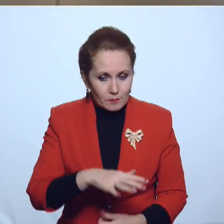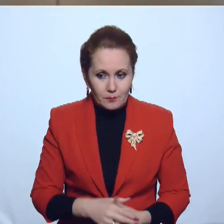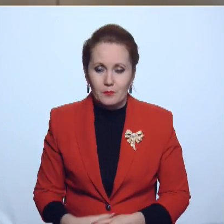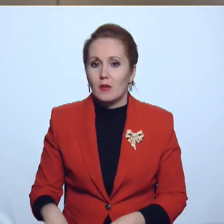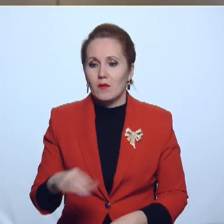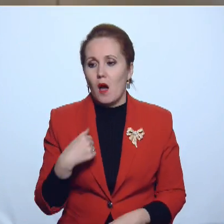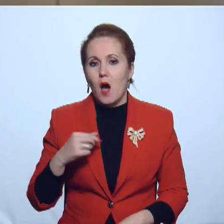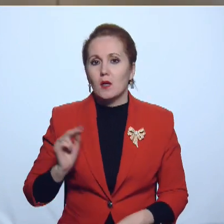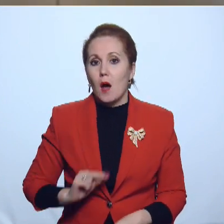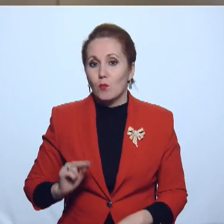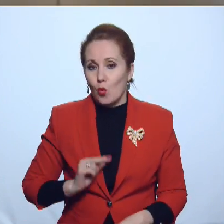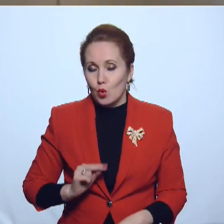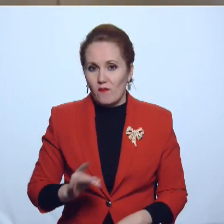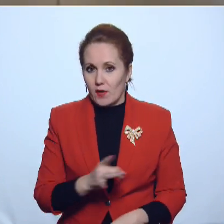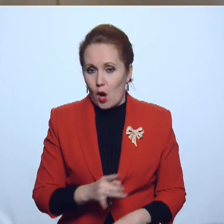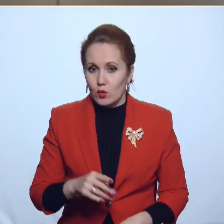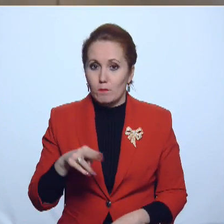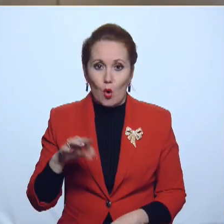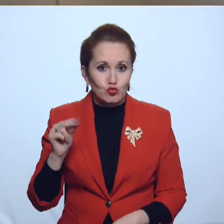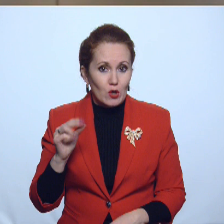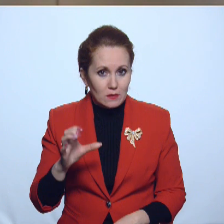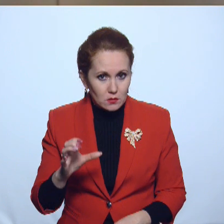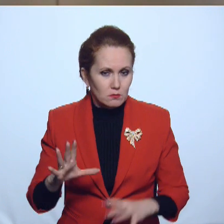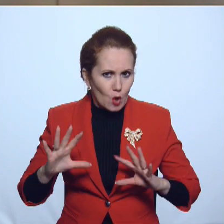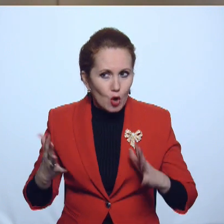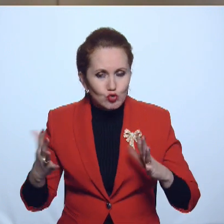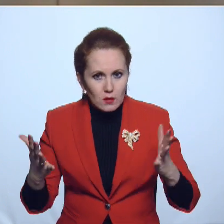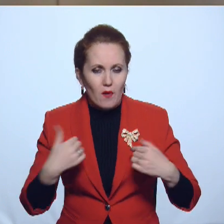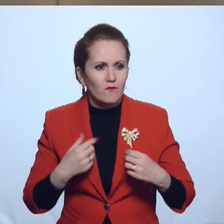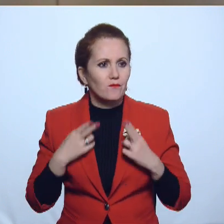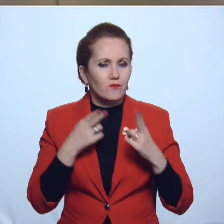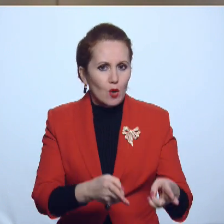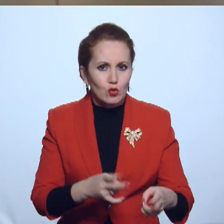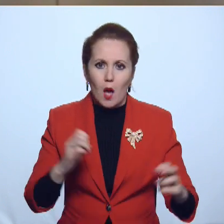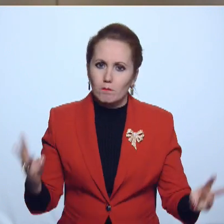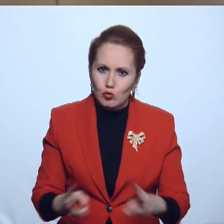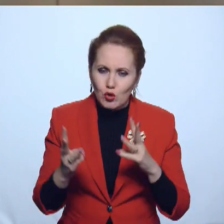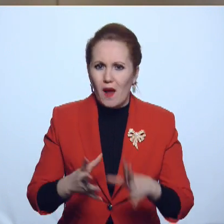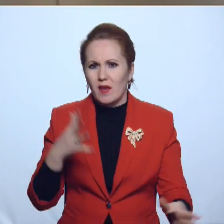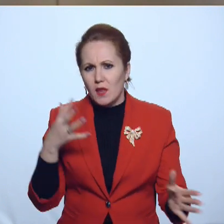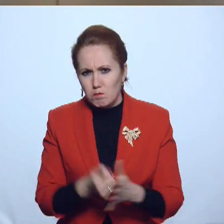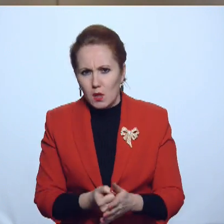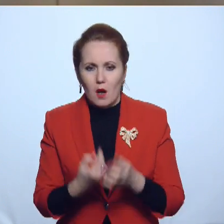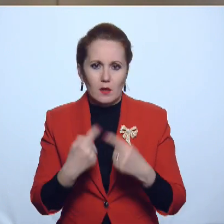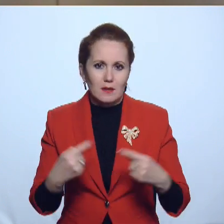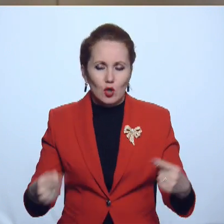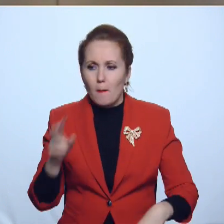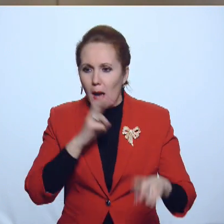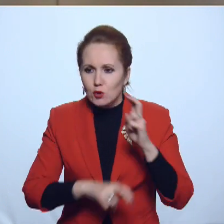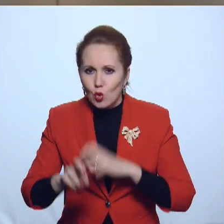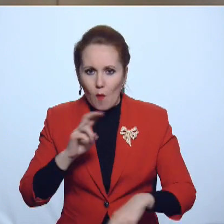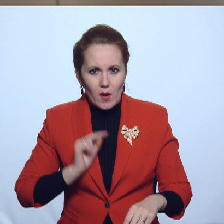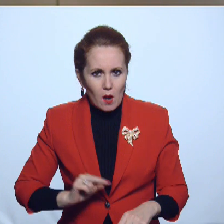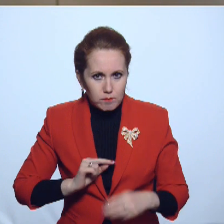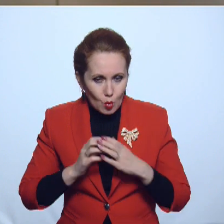Я работаю в районе по чрезвычайным ситуациям и происшествиям, то есть выезжаю на пожары, ДТП, на различные поисковые